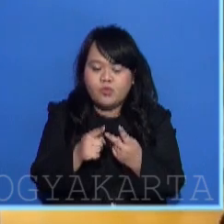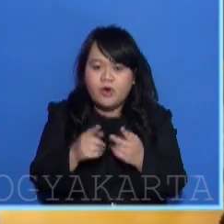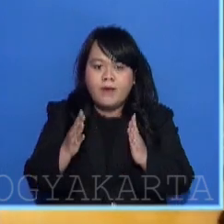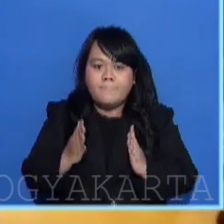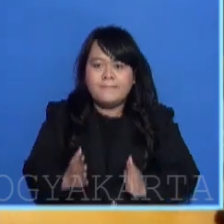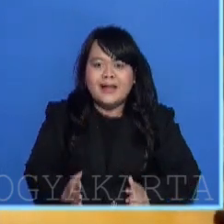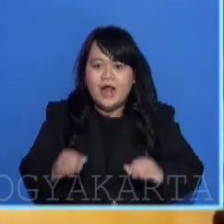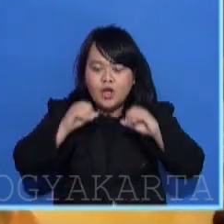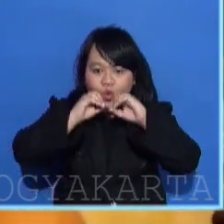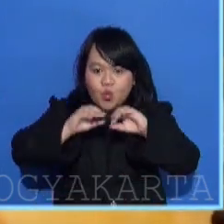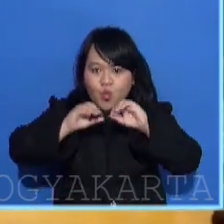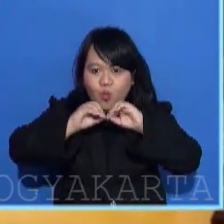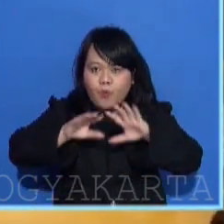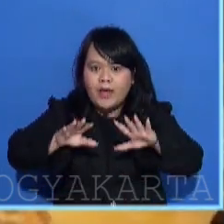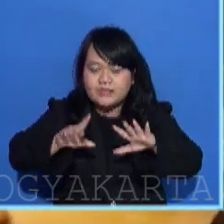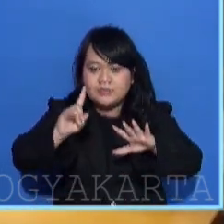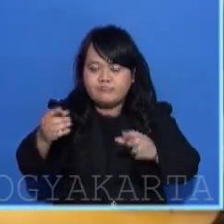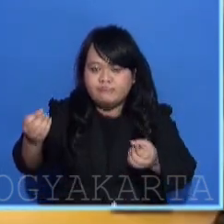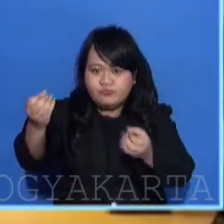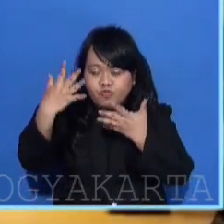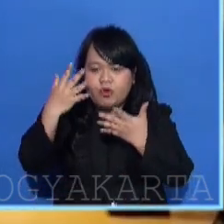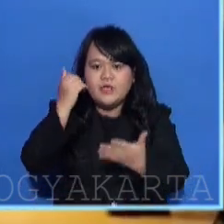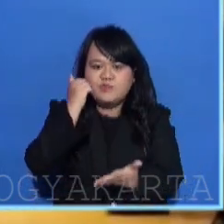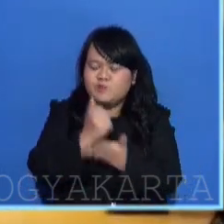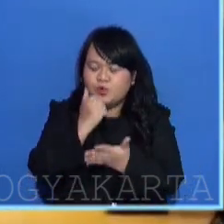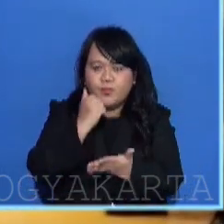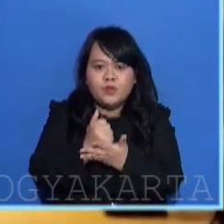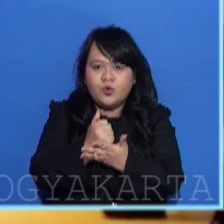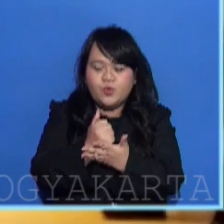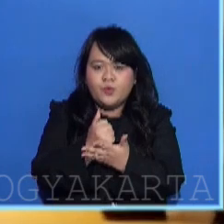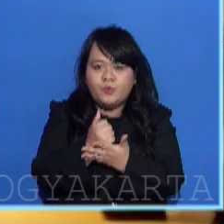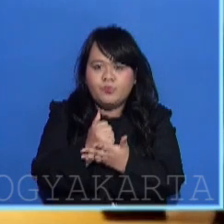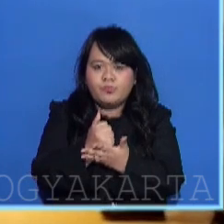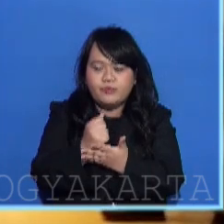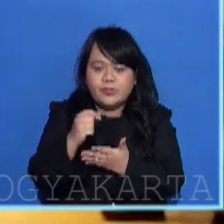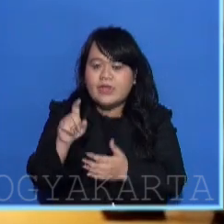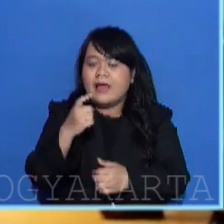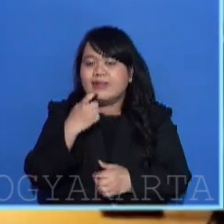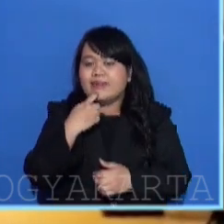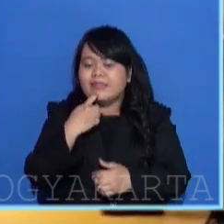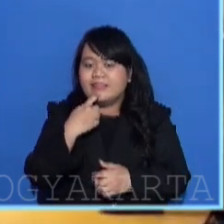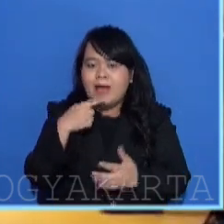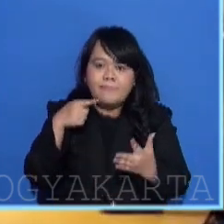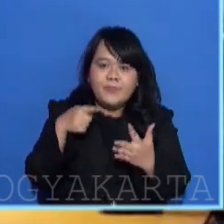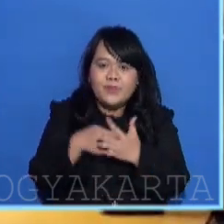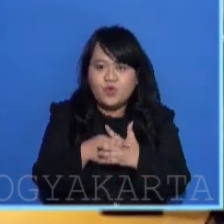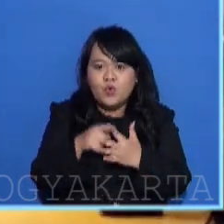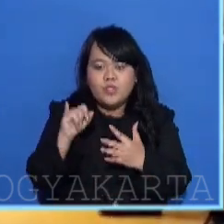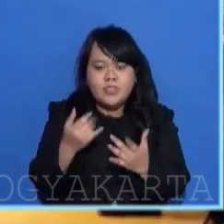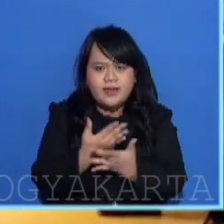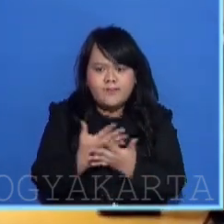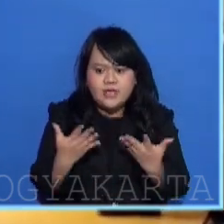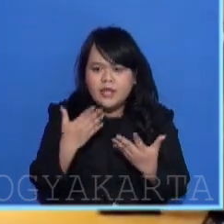Pranata Humas adalah memberikan informasi yang sebenar-benarnya tentang pemilu sehingga masyarakat